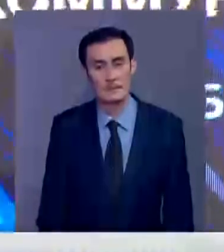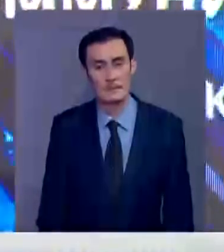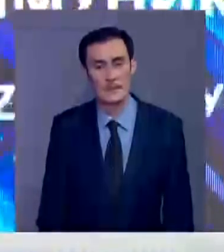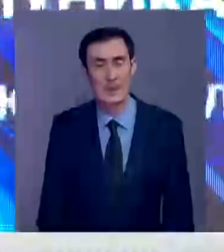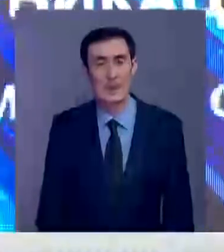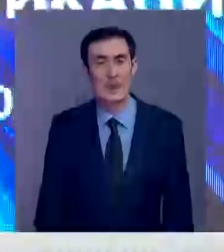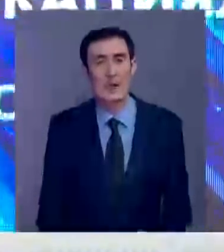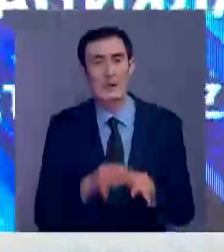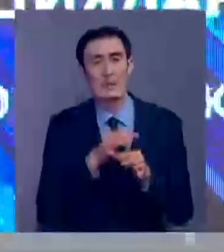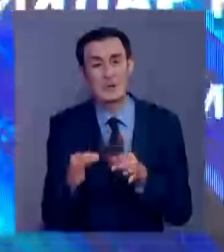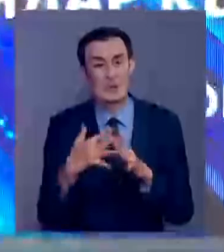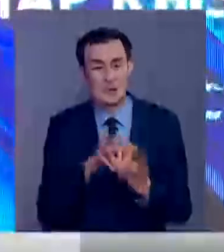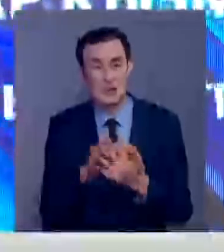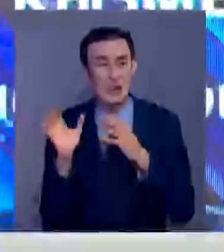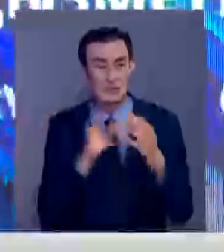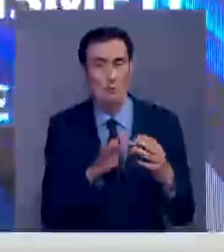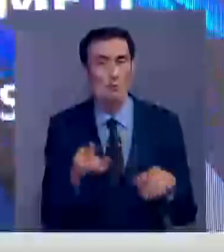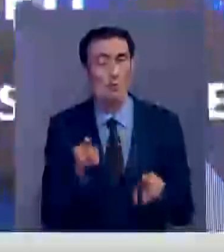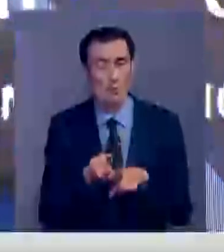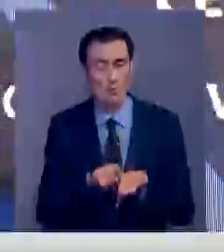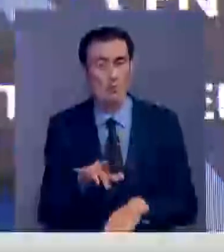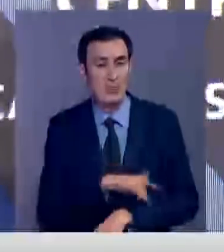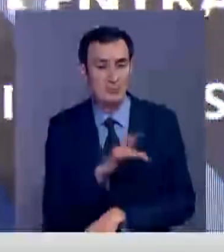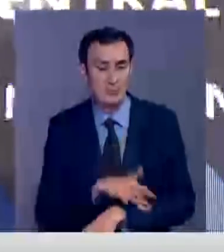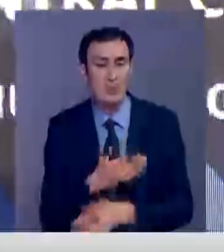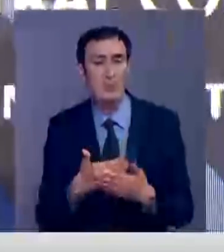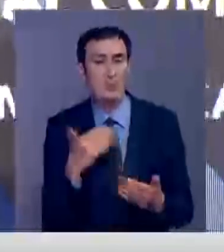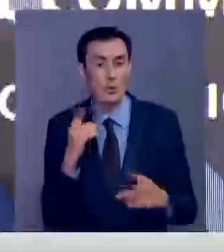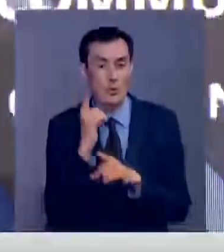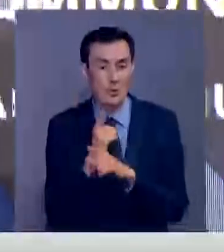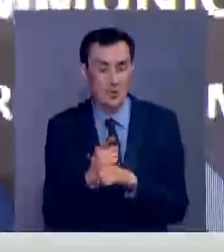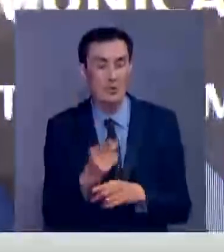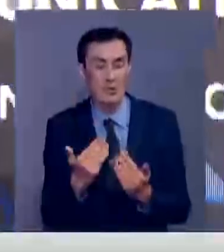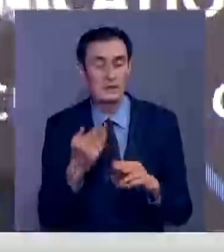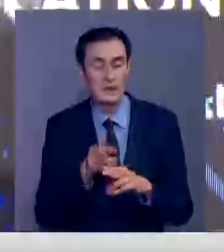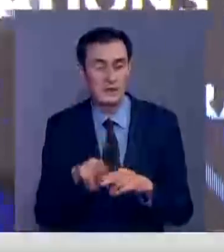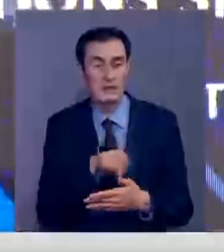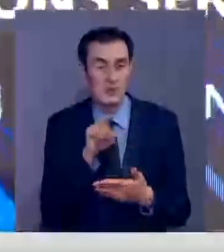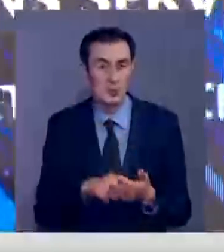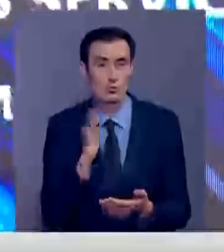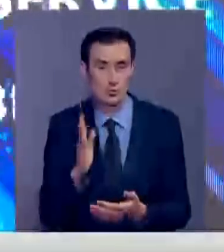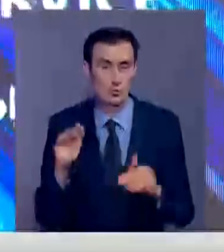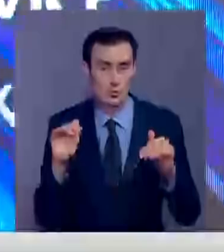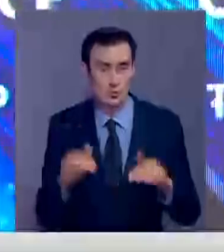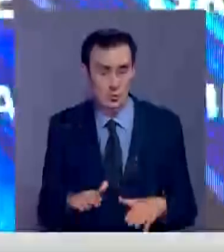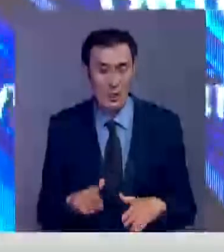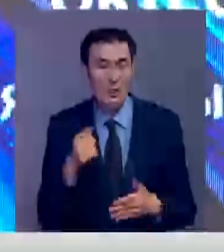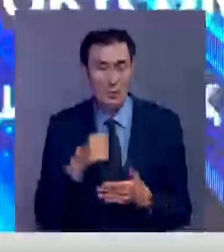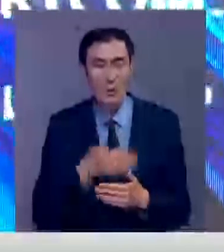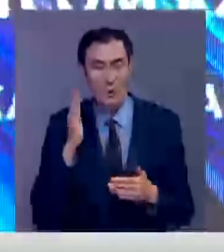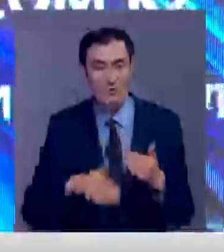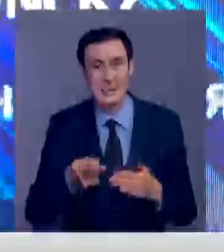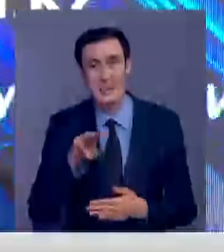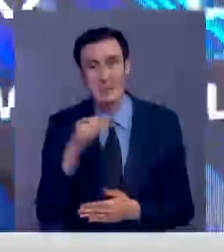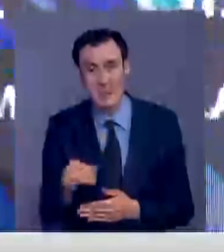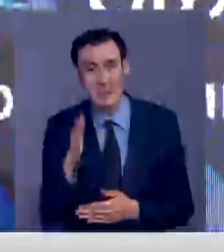Наши пригородные маршруты до карантина также обслуживали эти населенные пункты. Мы держим этот вопрос на контроле. Вот до конца мая мы